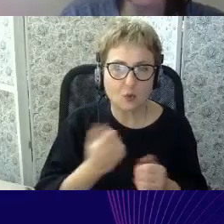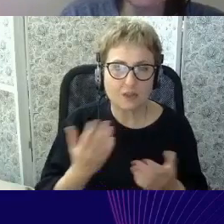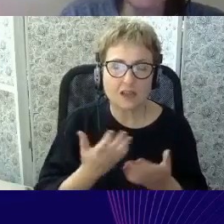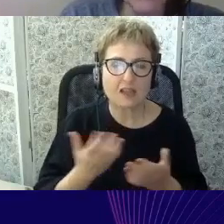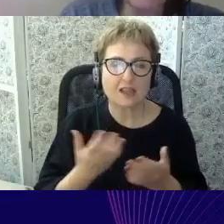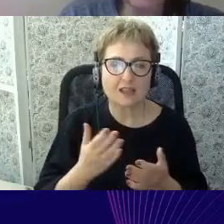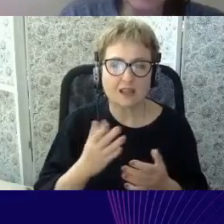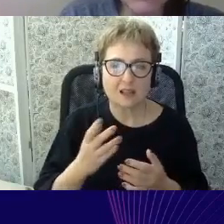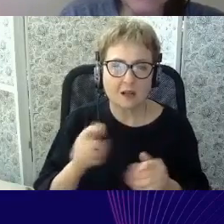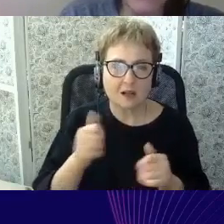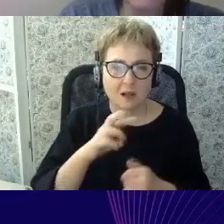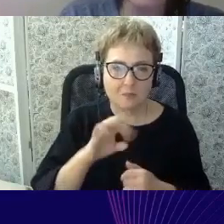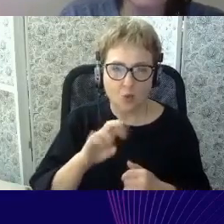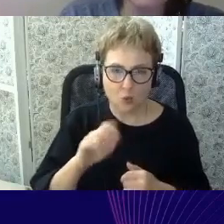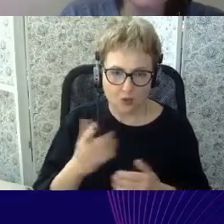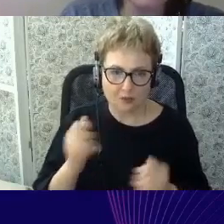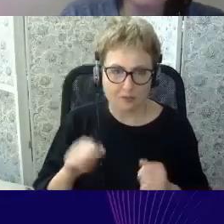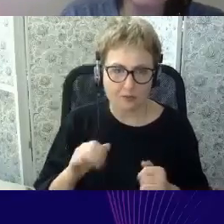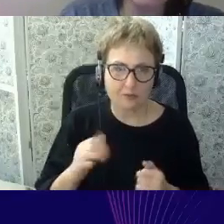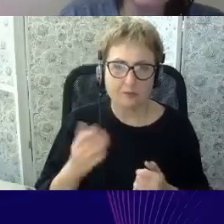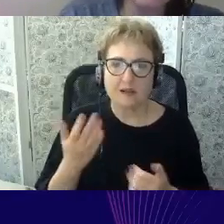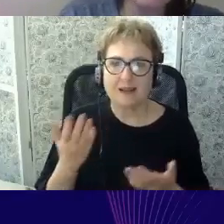каких-то модулей, к